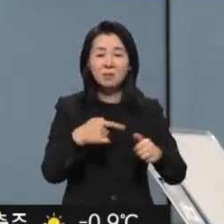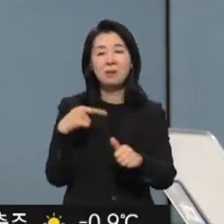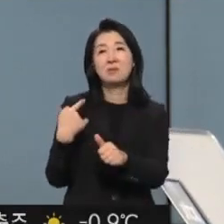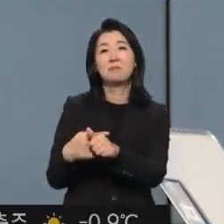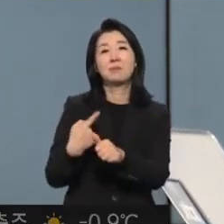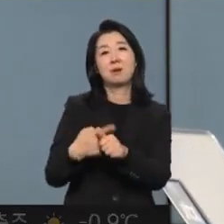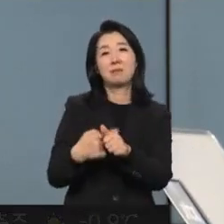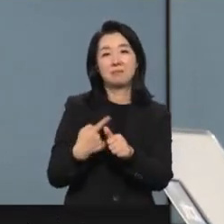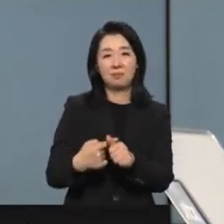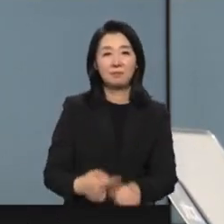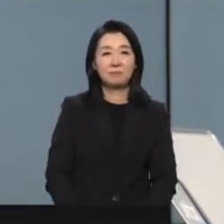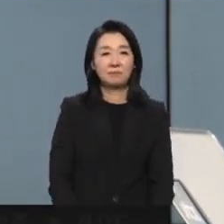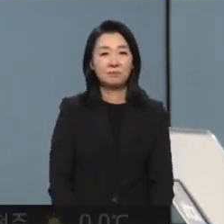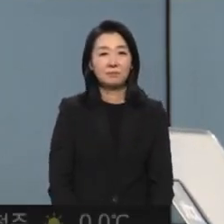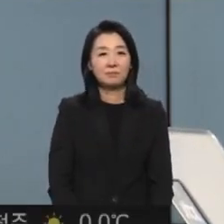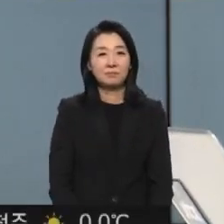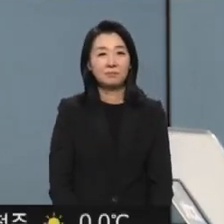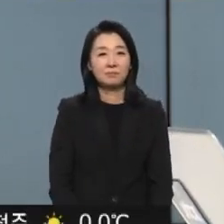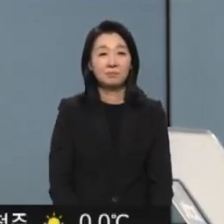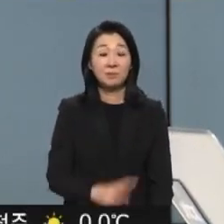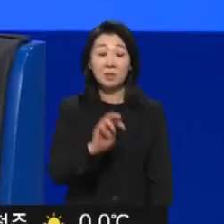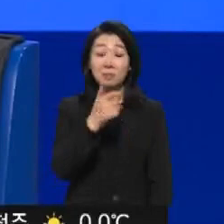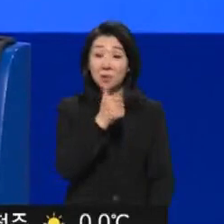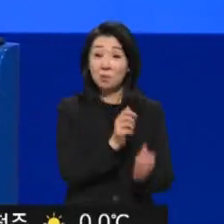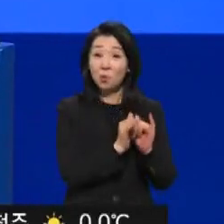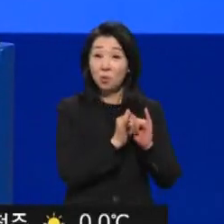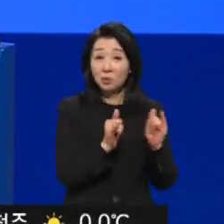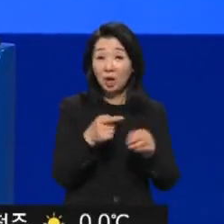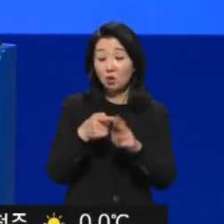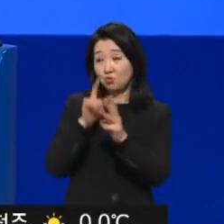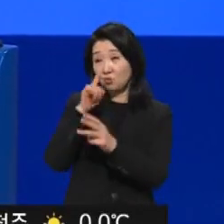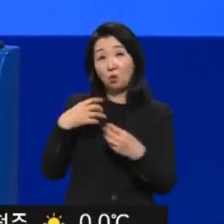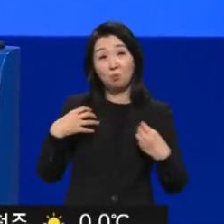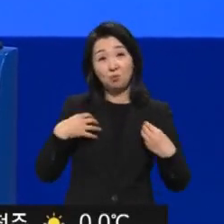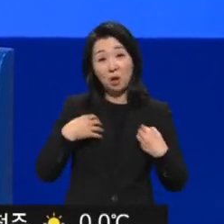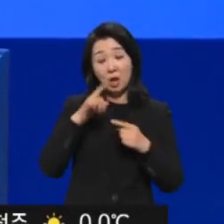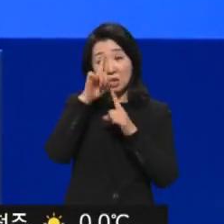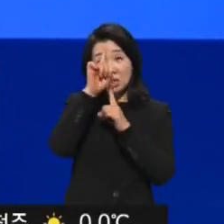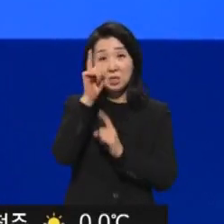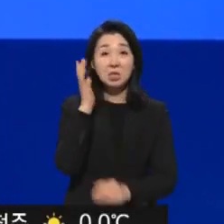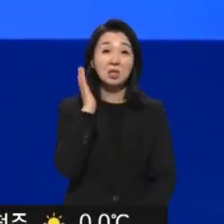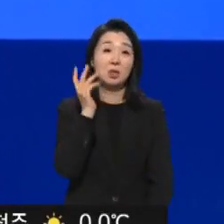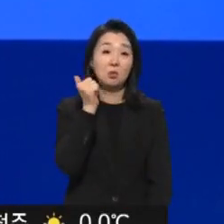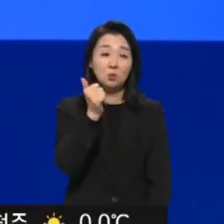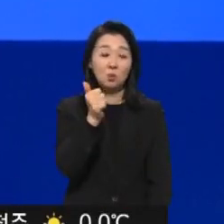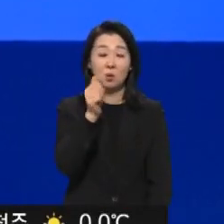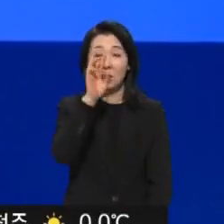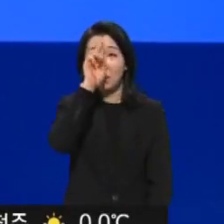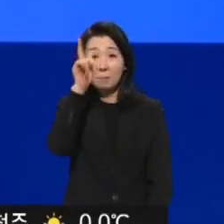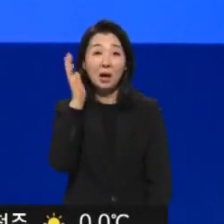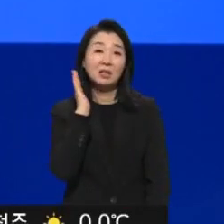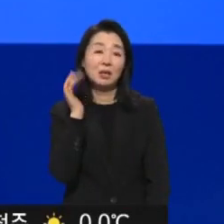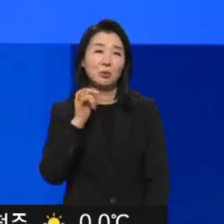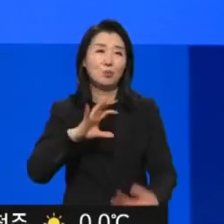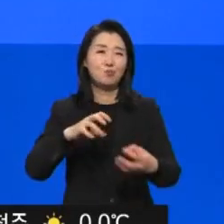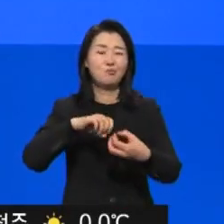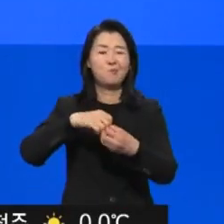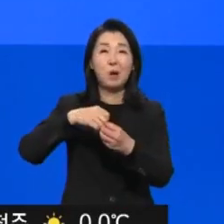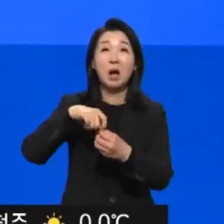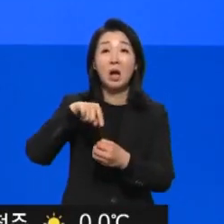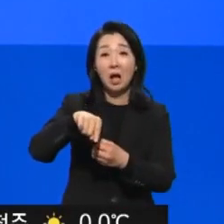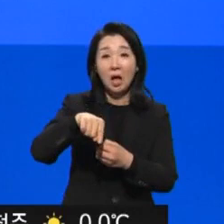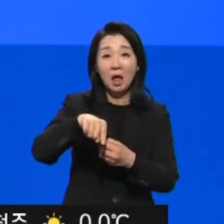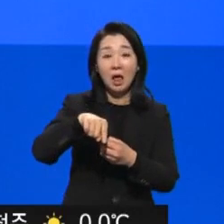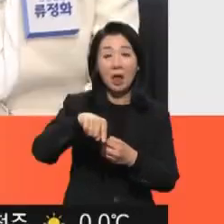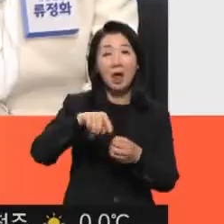비판적인 논평을 내놨다는 거죠. 그렇습니다. 먼저 민변은 윤석열 정부가 이명박 전 대통령 그리고 박근혜 정부 국정농단 사건